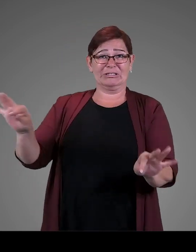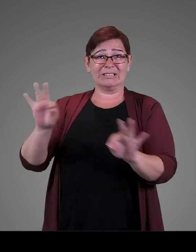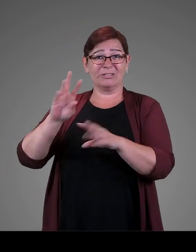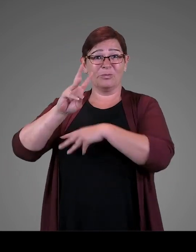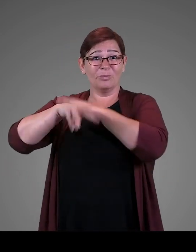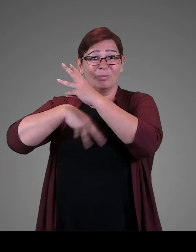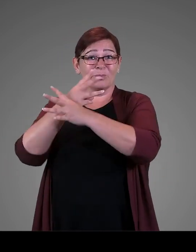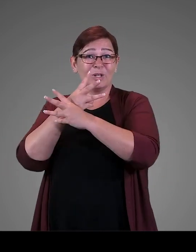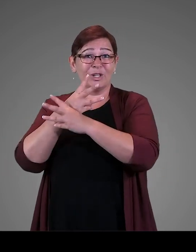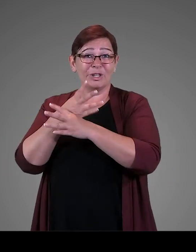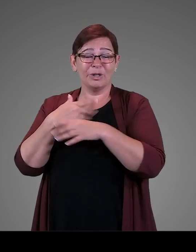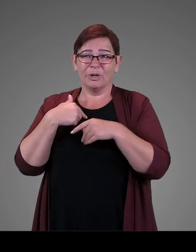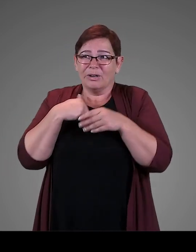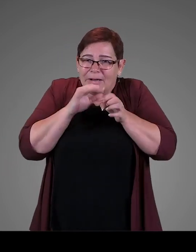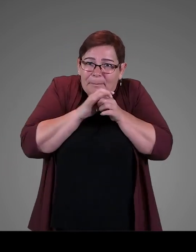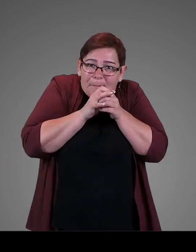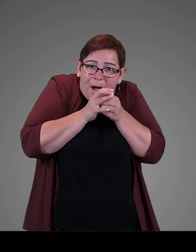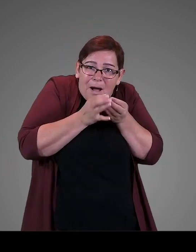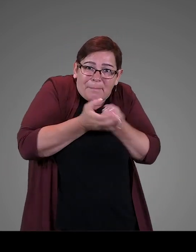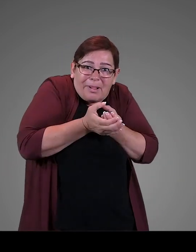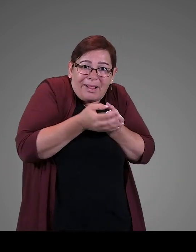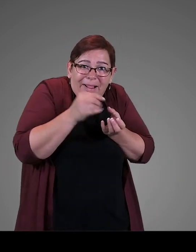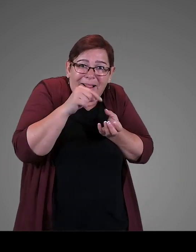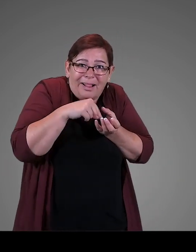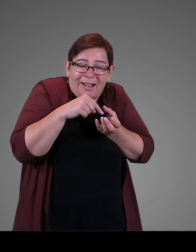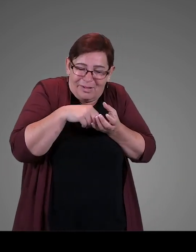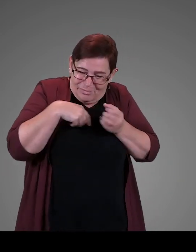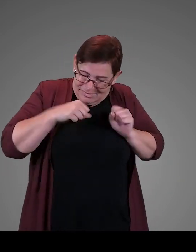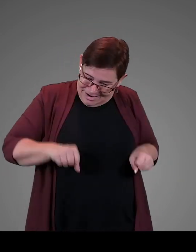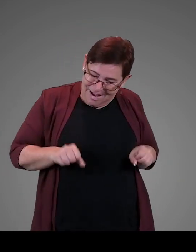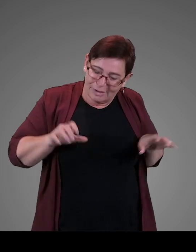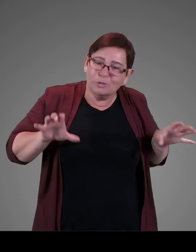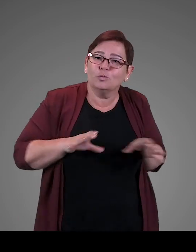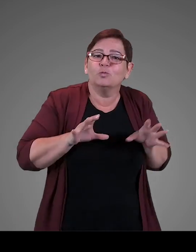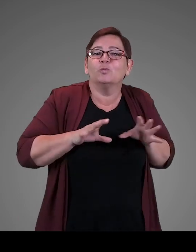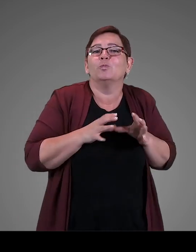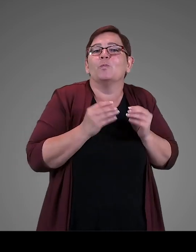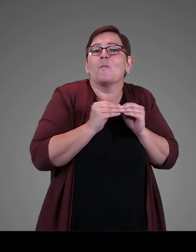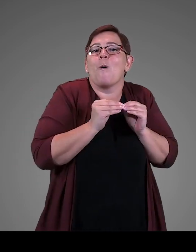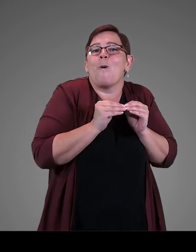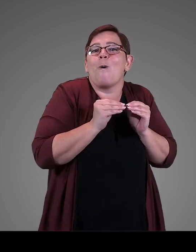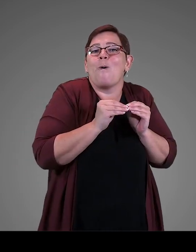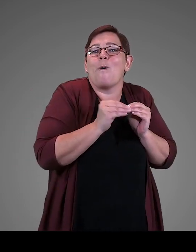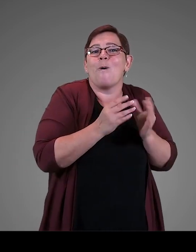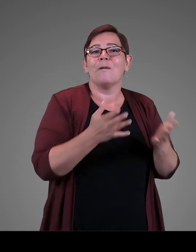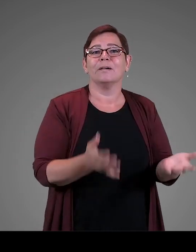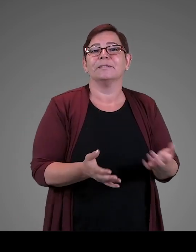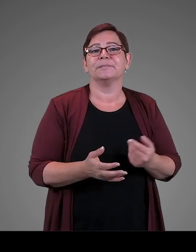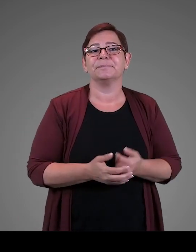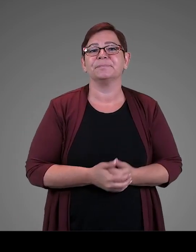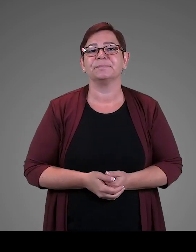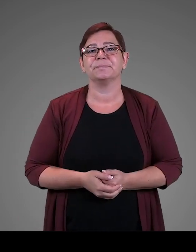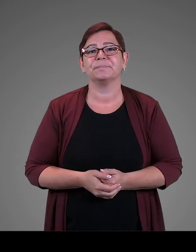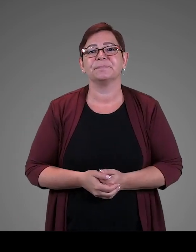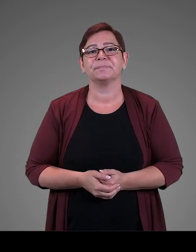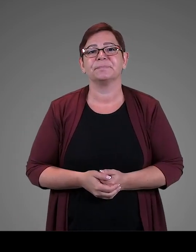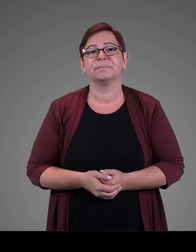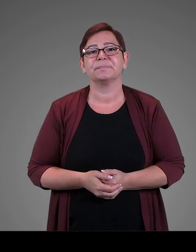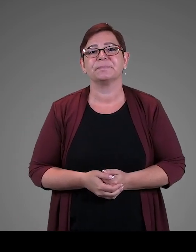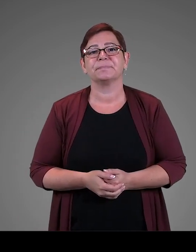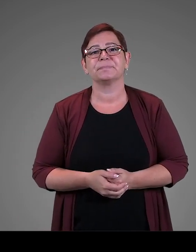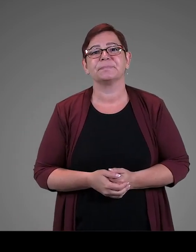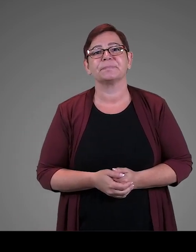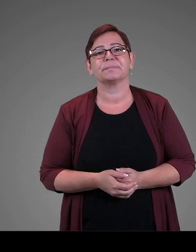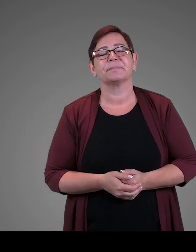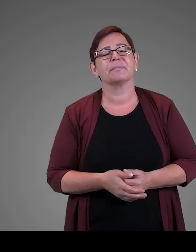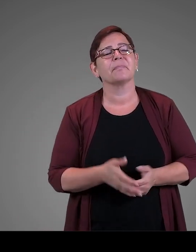marde, on a une petite bulle aussi. qui est, sur laquelle on peut en faire tellement plus.